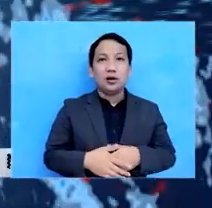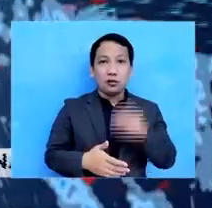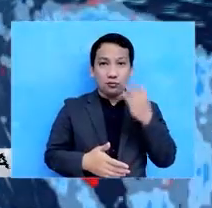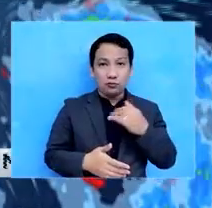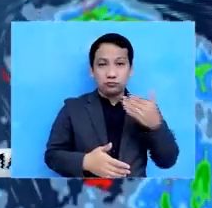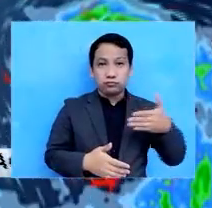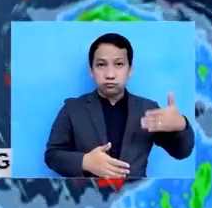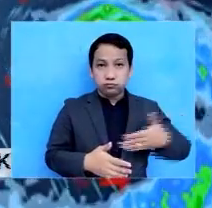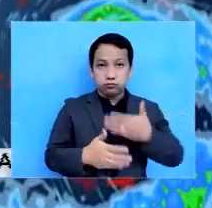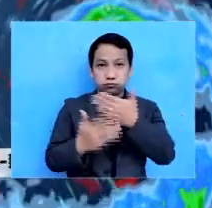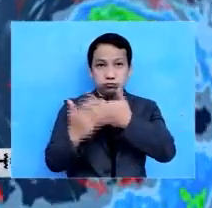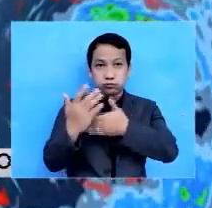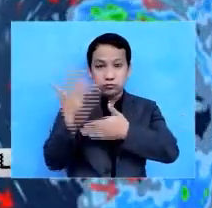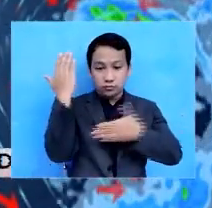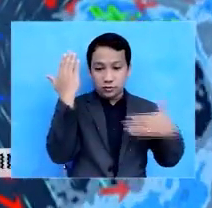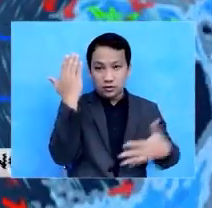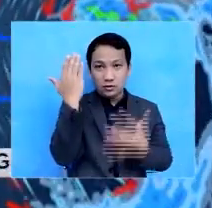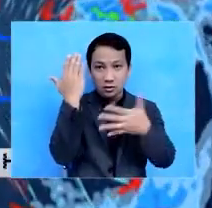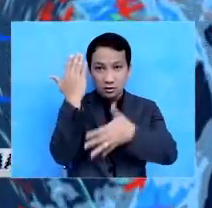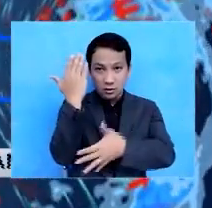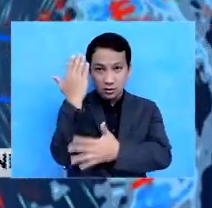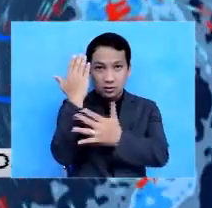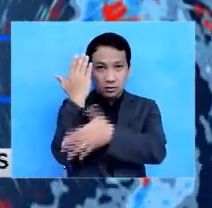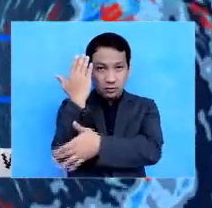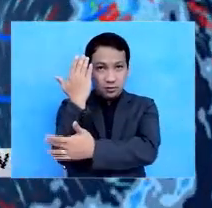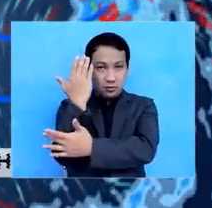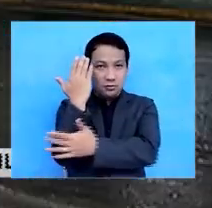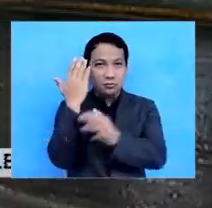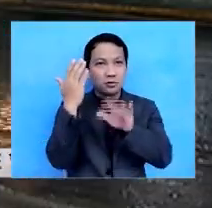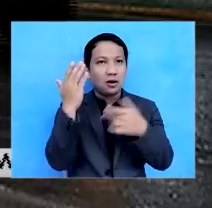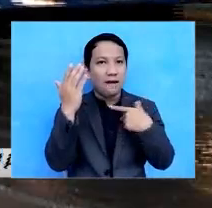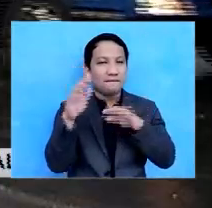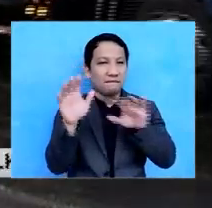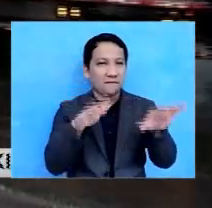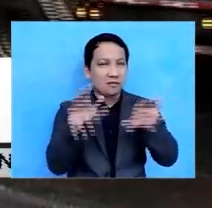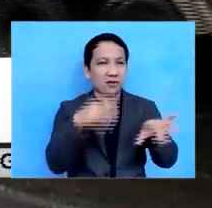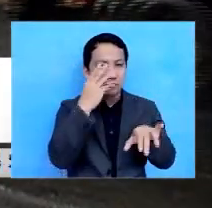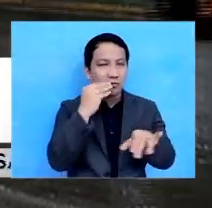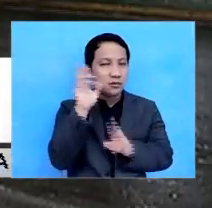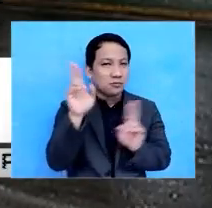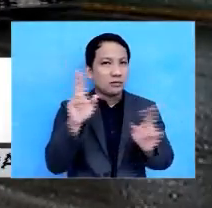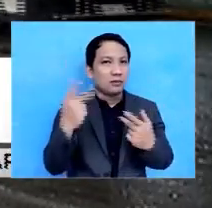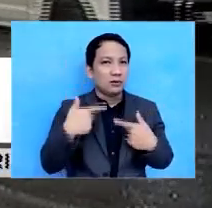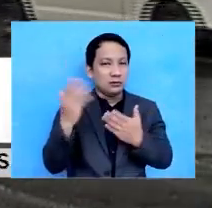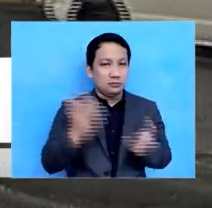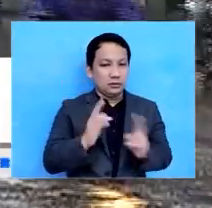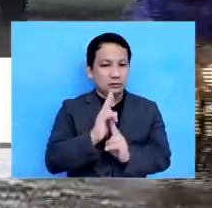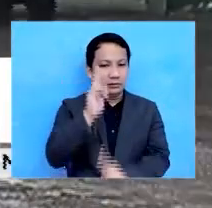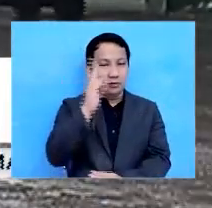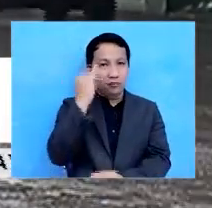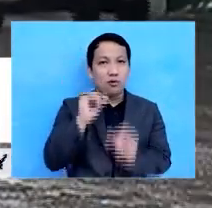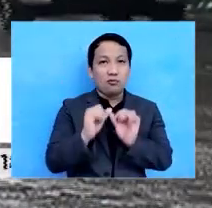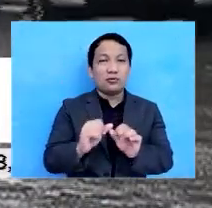mga panakanakang pag-ulan at kung minsan ay isolated thunderstorms. Kaya lagi na po kayo magdala ng payo. Ayon